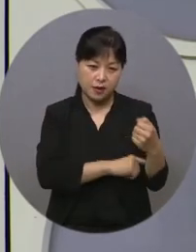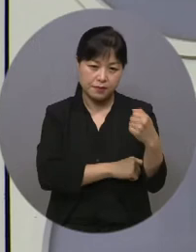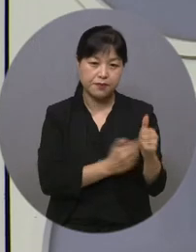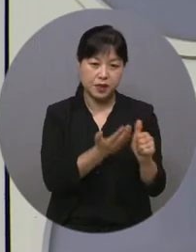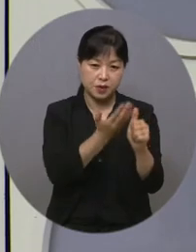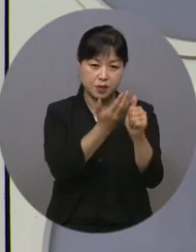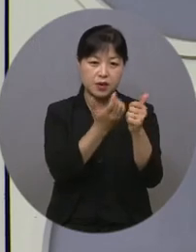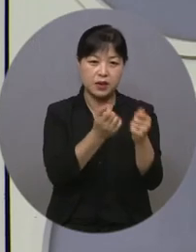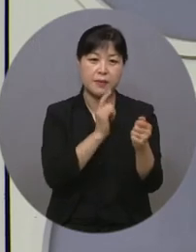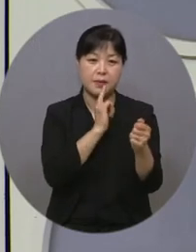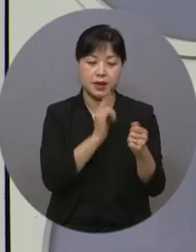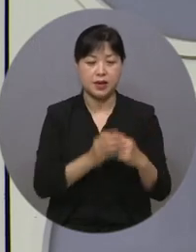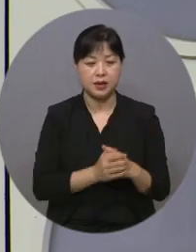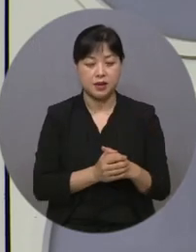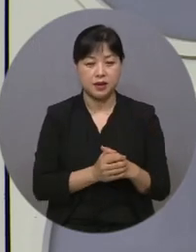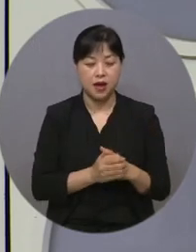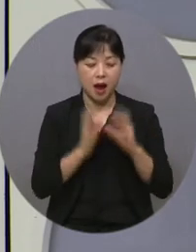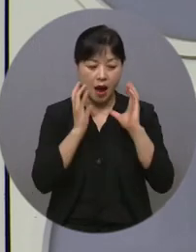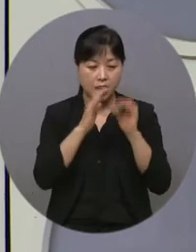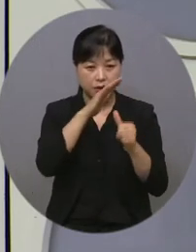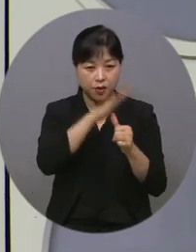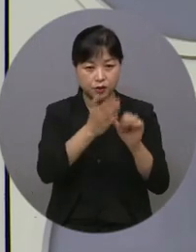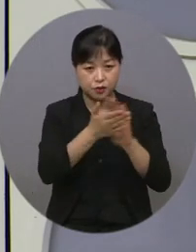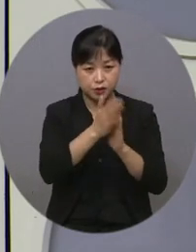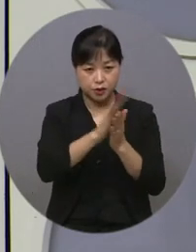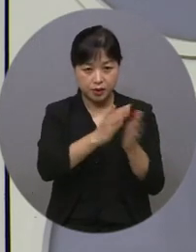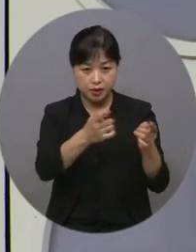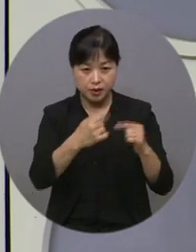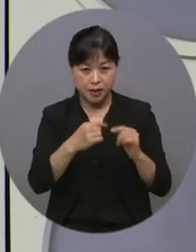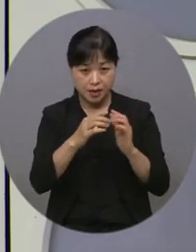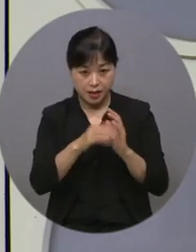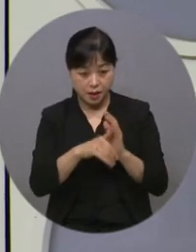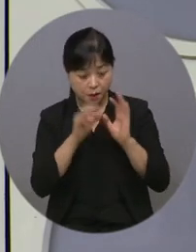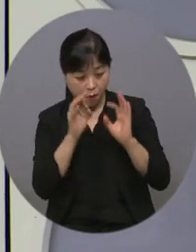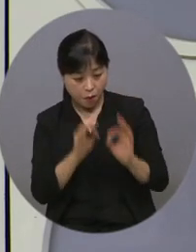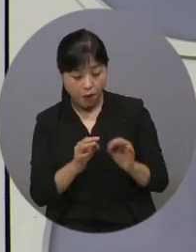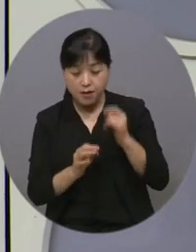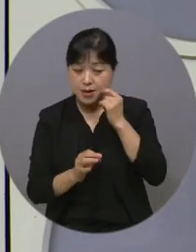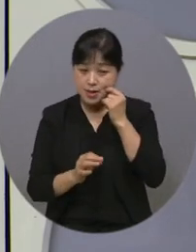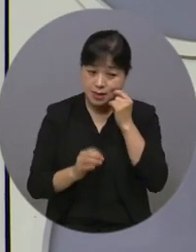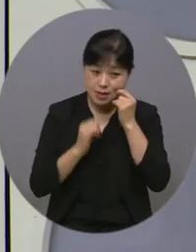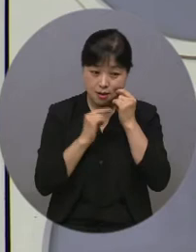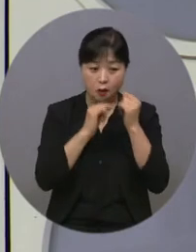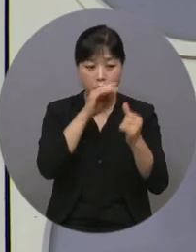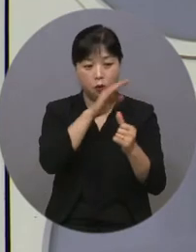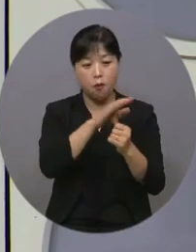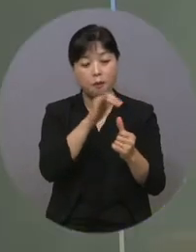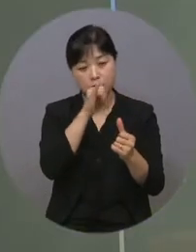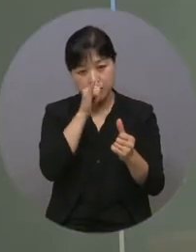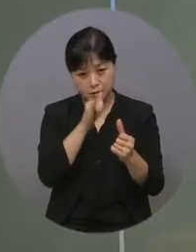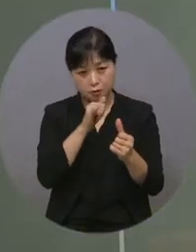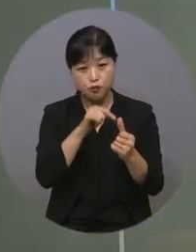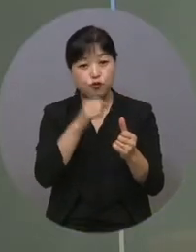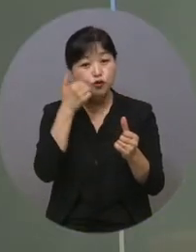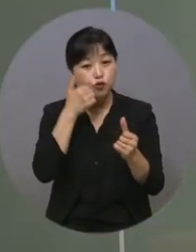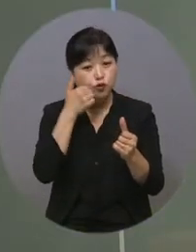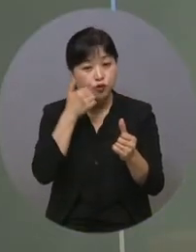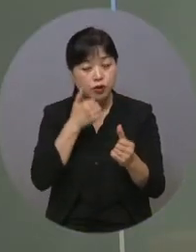유치원에 와서 생활하는 아이들 가운데서는요. 인기 있는 아이들이 있습니다. 그게 누구냐?